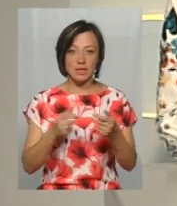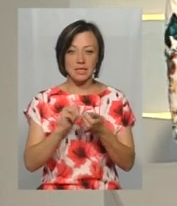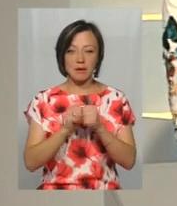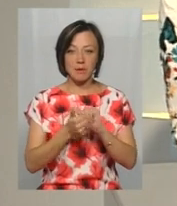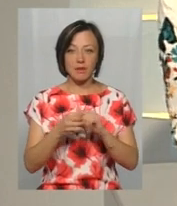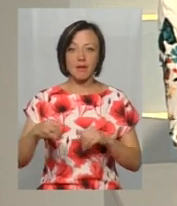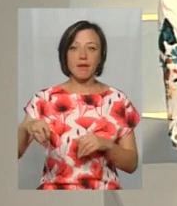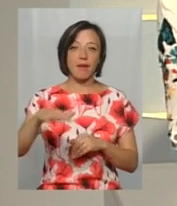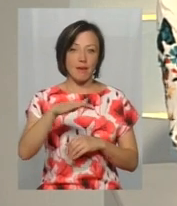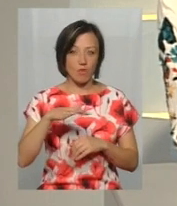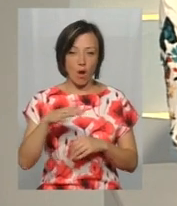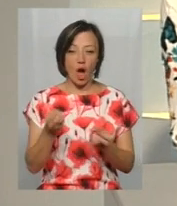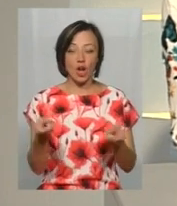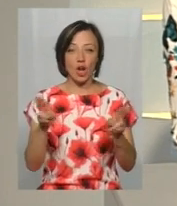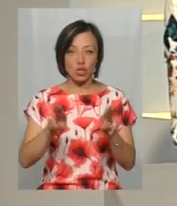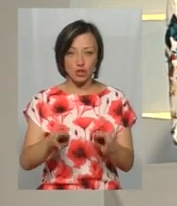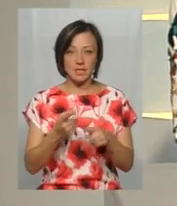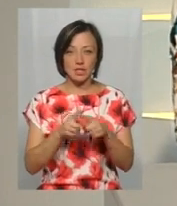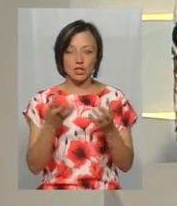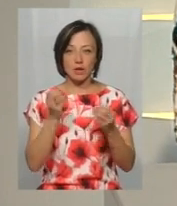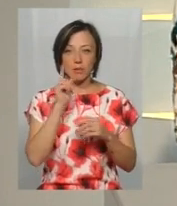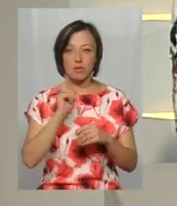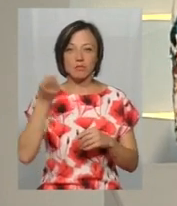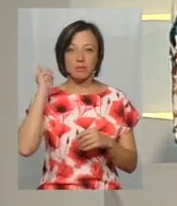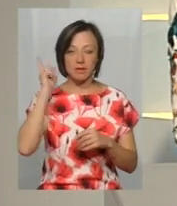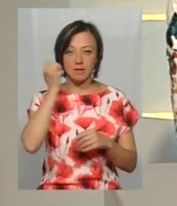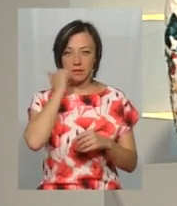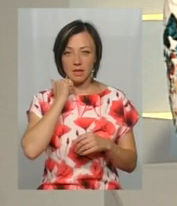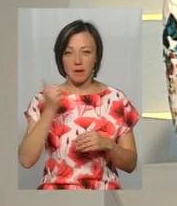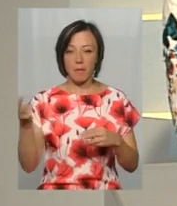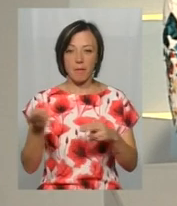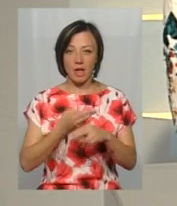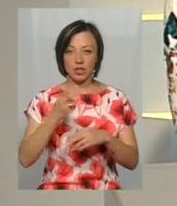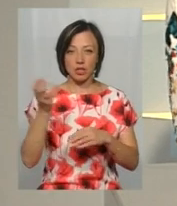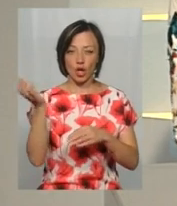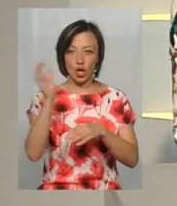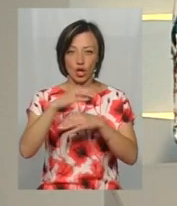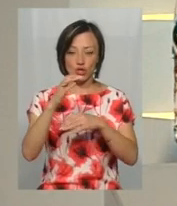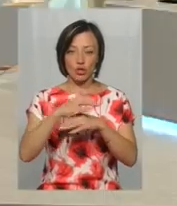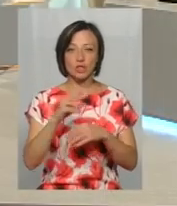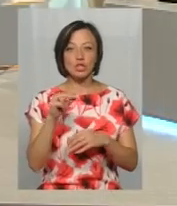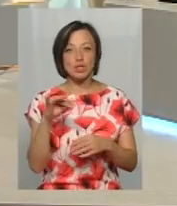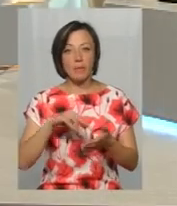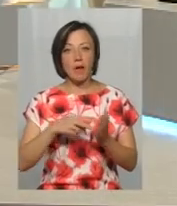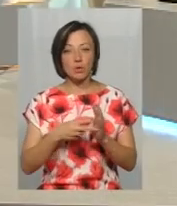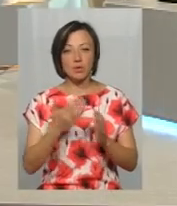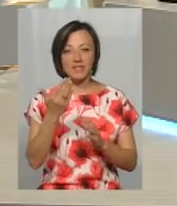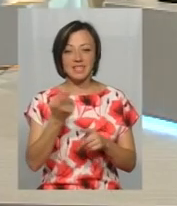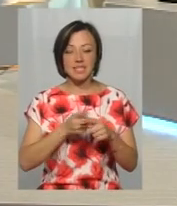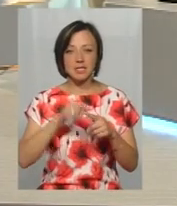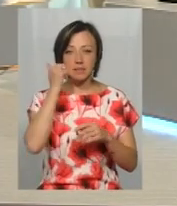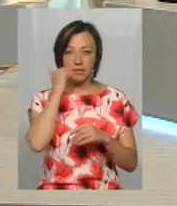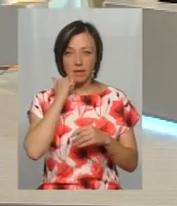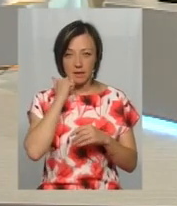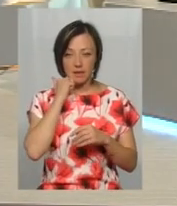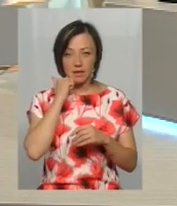замінено євроконтейнерами, а решта – це ще колишні старі без кришок. Так. Чи плануєте ви у ті старі